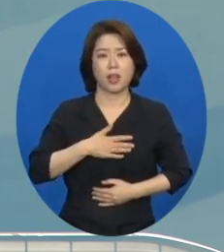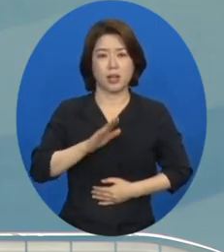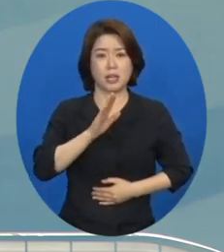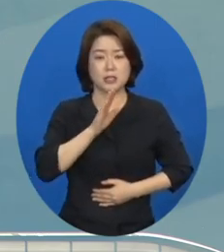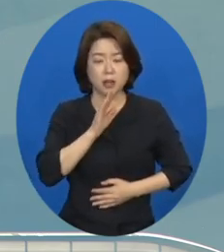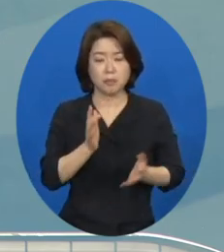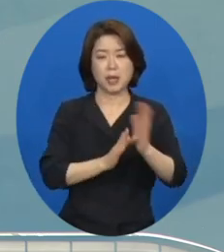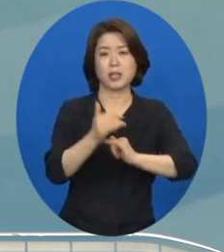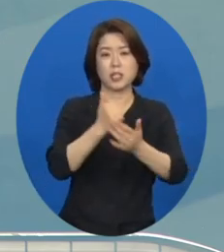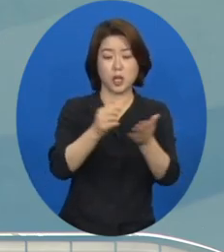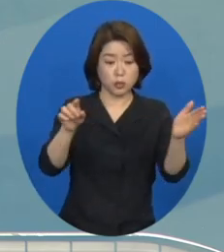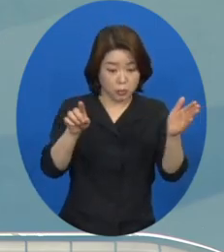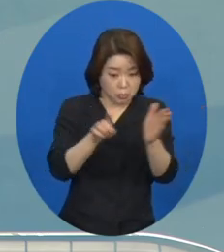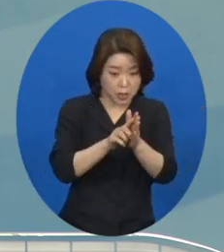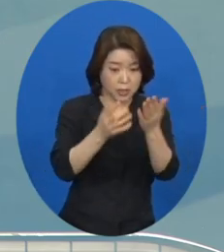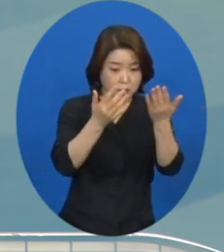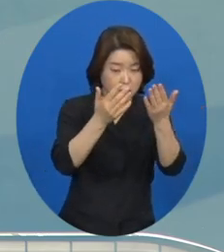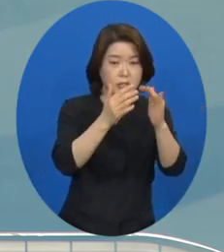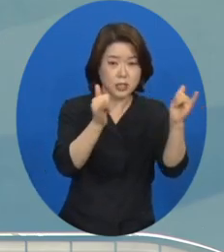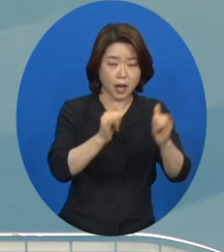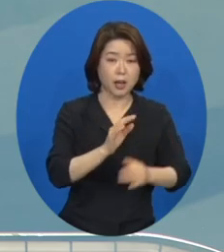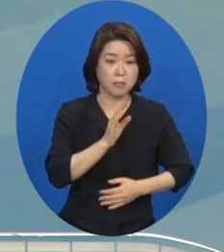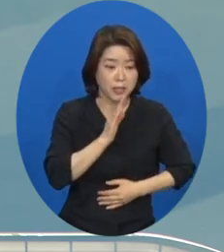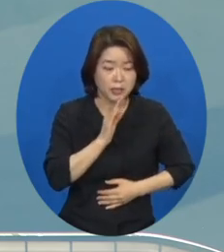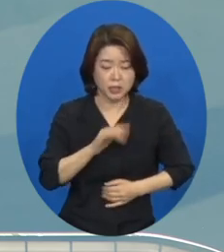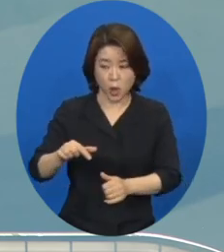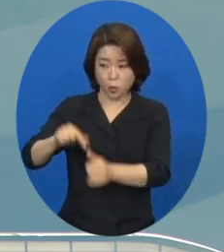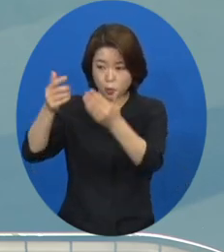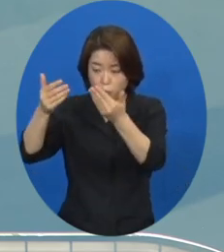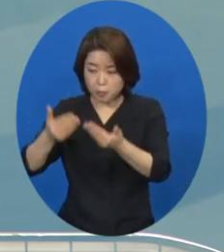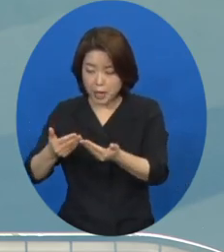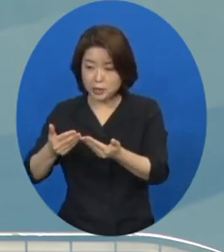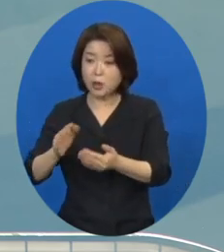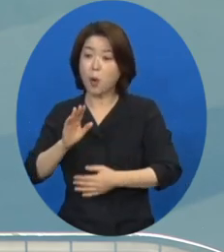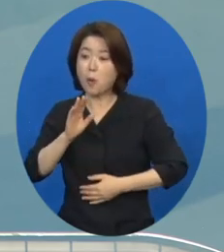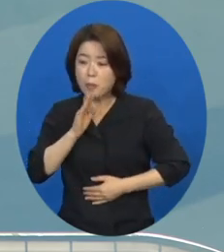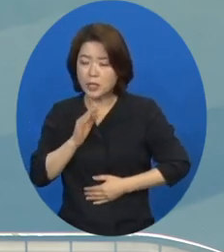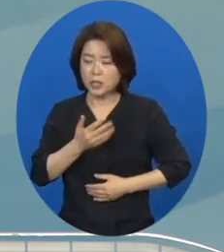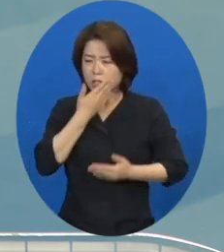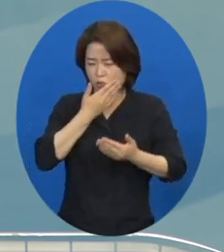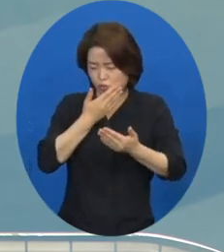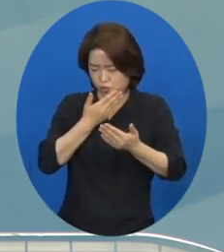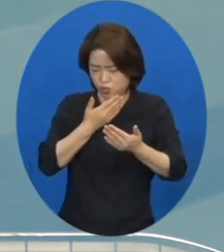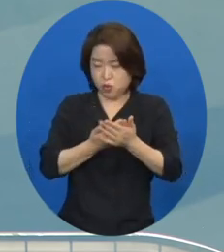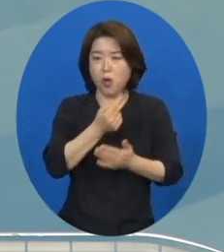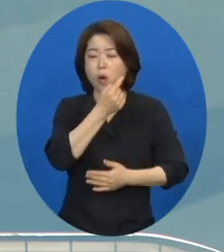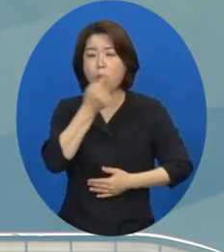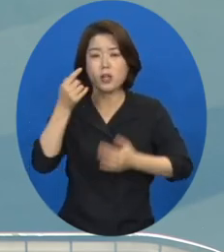내가 진짜 예수 믿는 사람인지 구원받은 사람인지를 결정하는 결정적인 조건이에요.